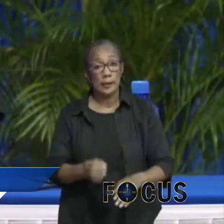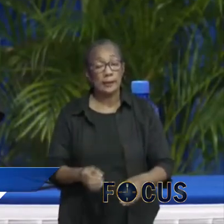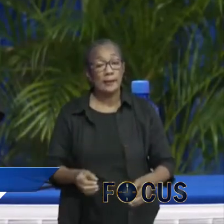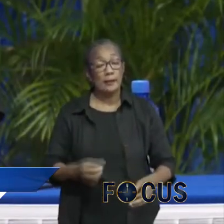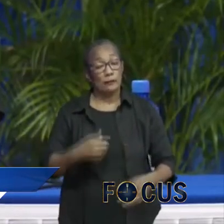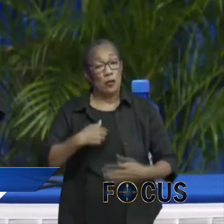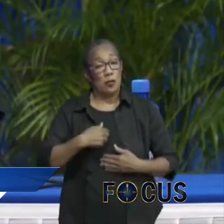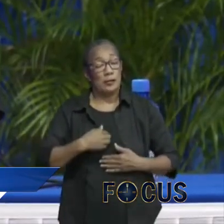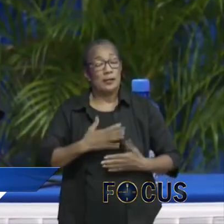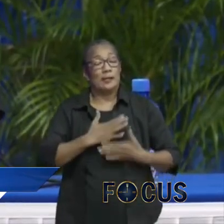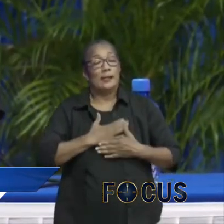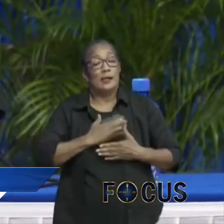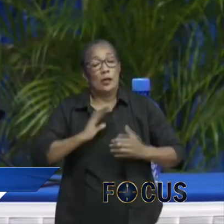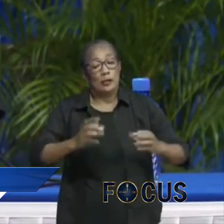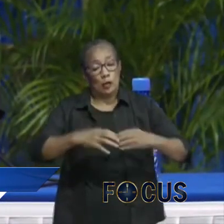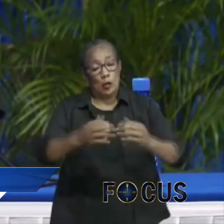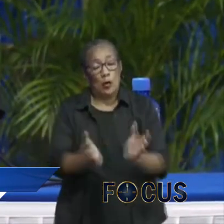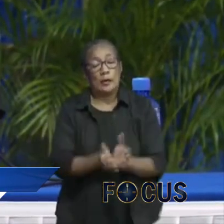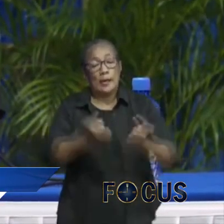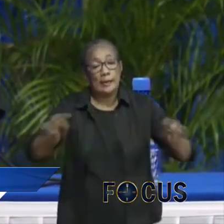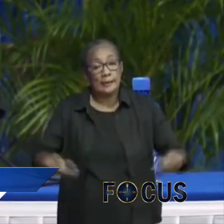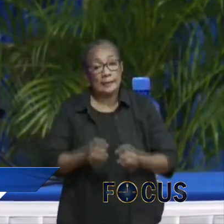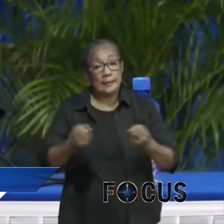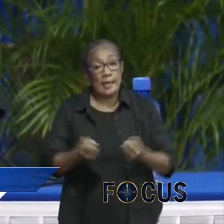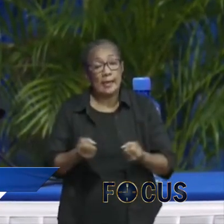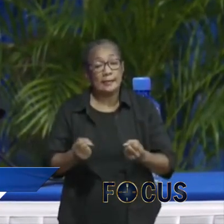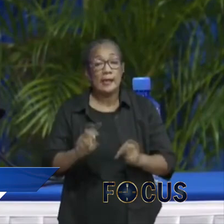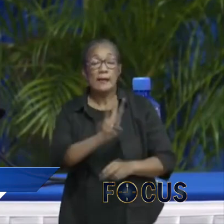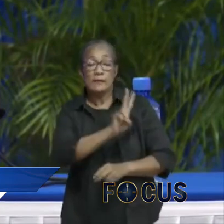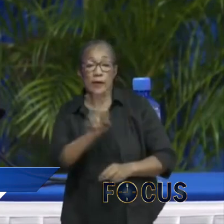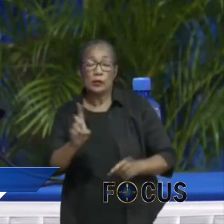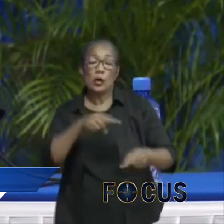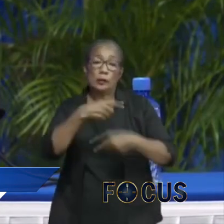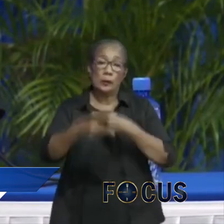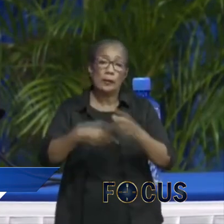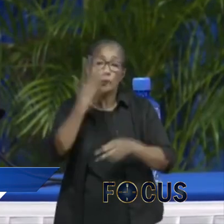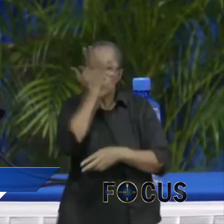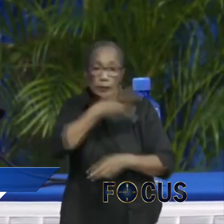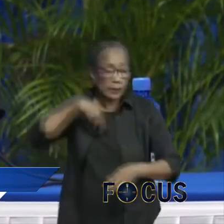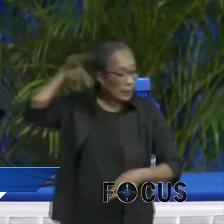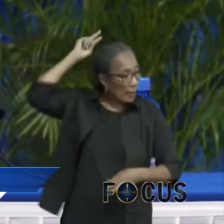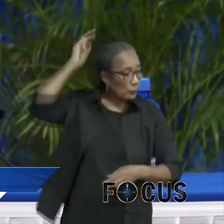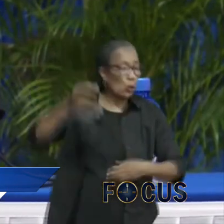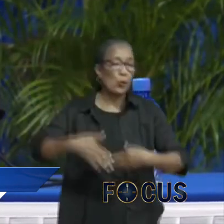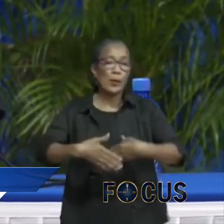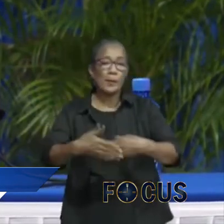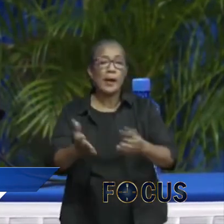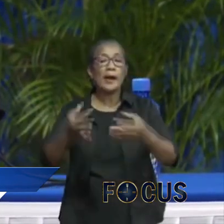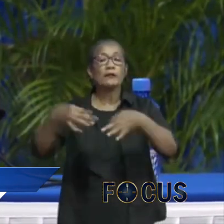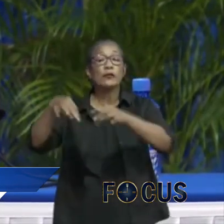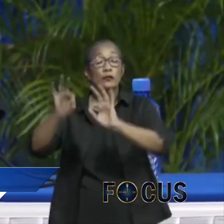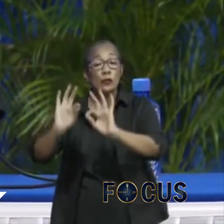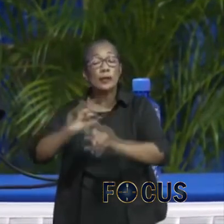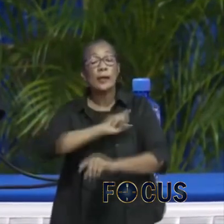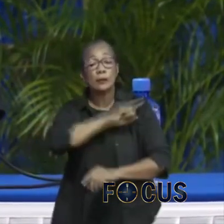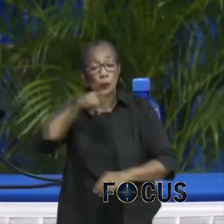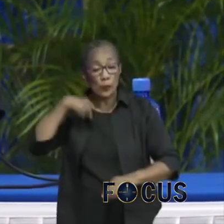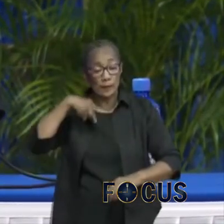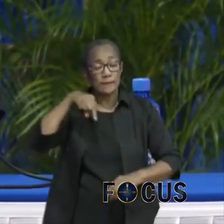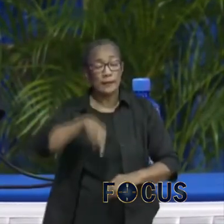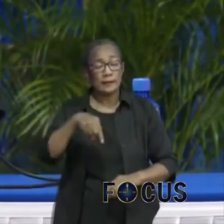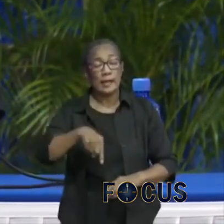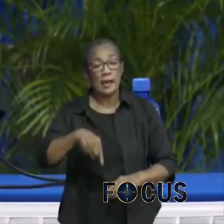voor ons als organisatie, Vereniging voor de Ontwikkeling van het Surinaams Openbaar Vervoer, dat wij vandaag